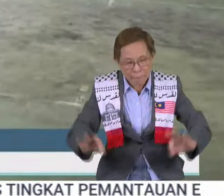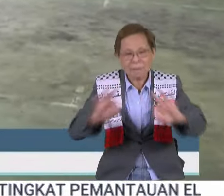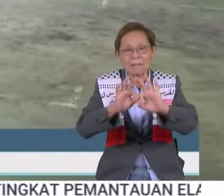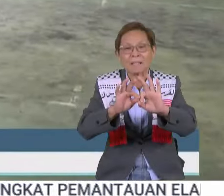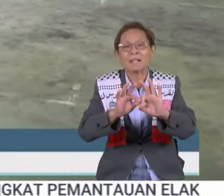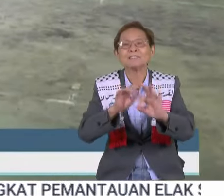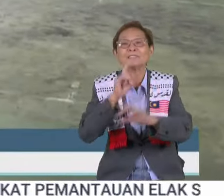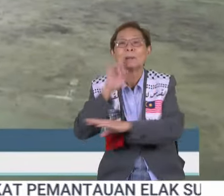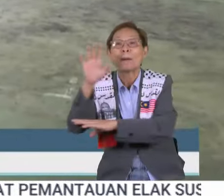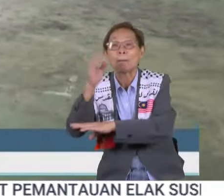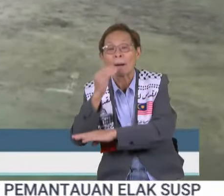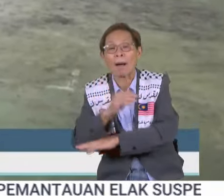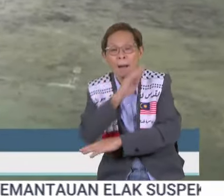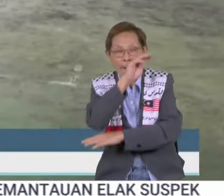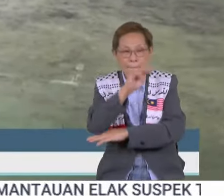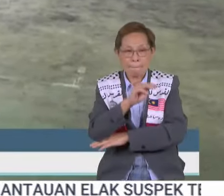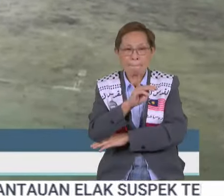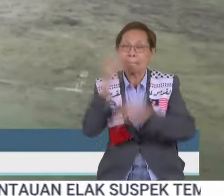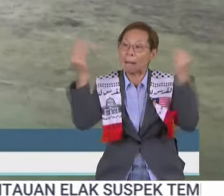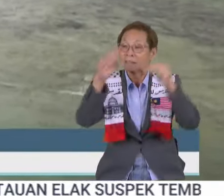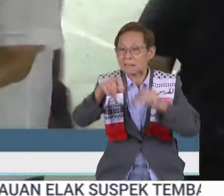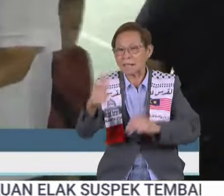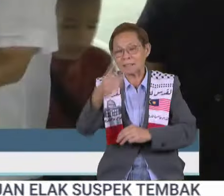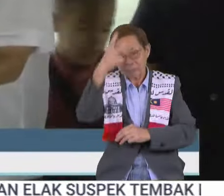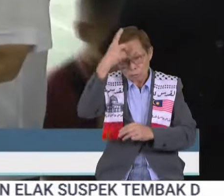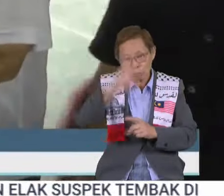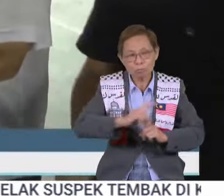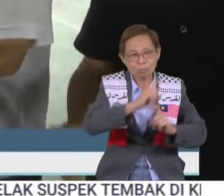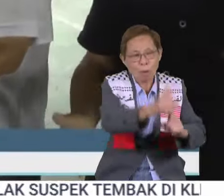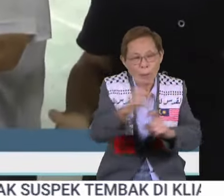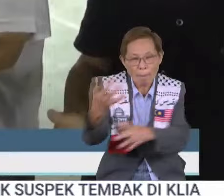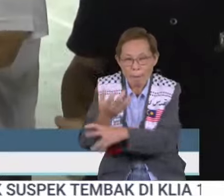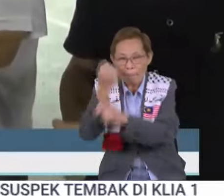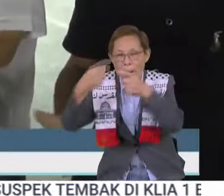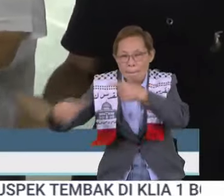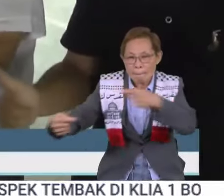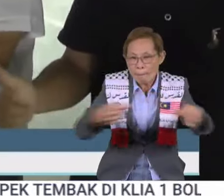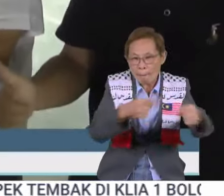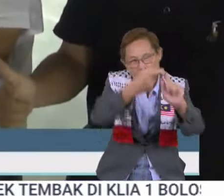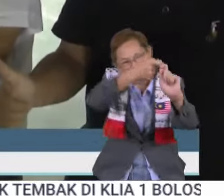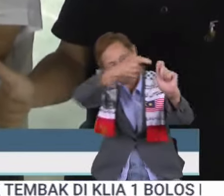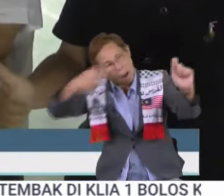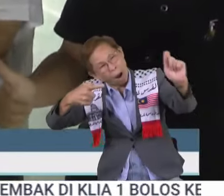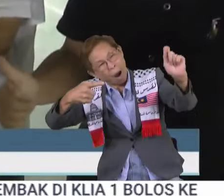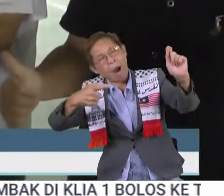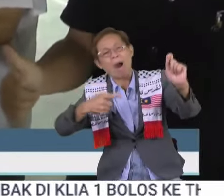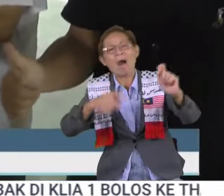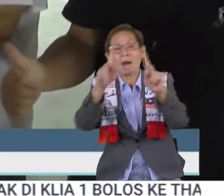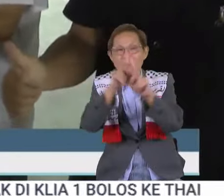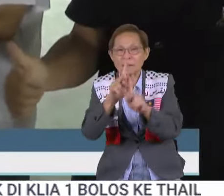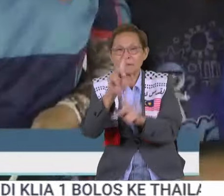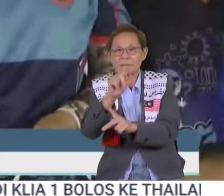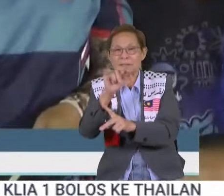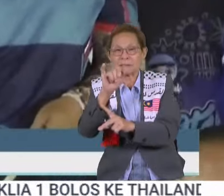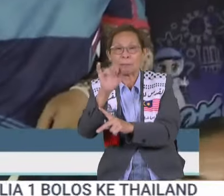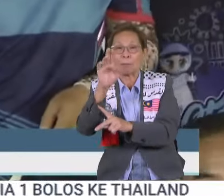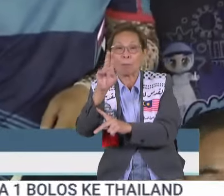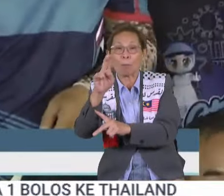dalam majlis berasingan, Dato' Joachim menyampaikan hadiah kepada pemenang pertandingan melastik terbuka di Kampung Timbua